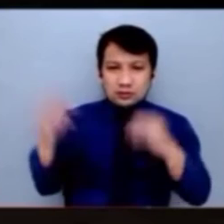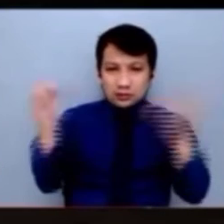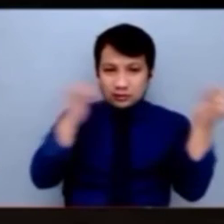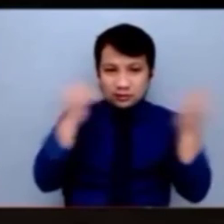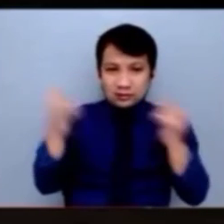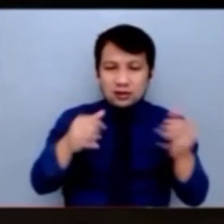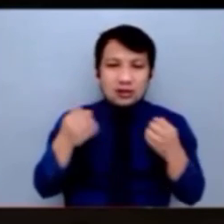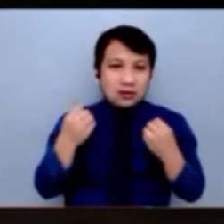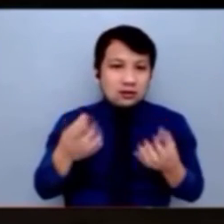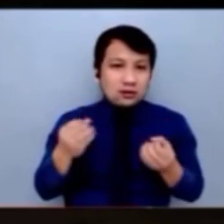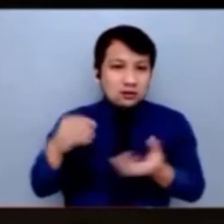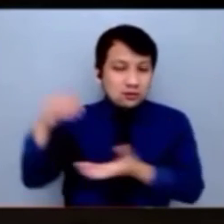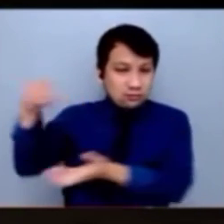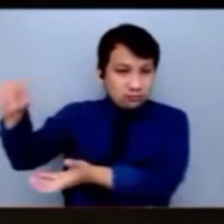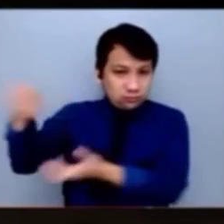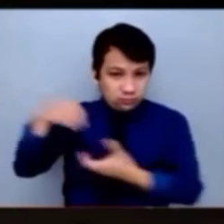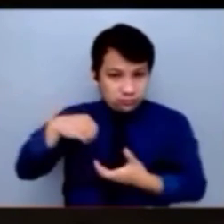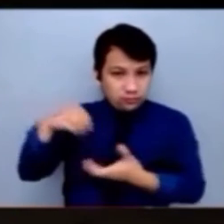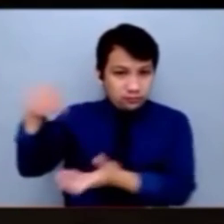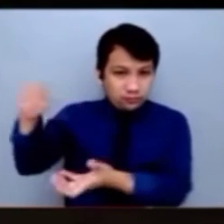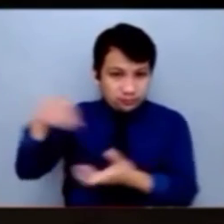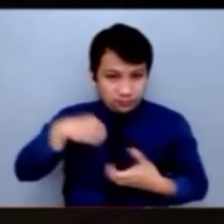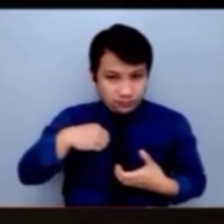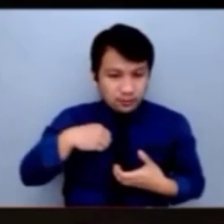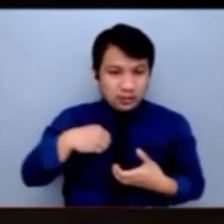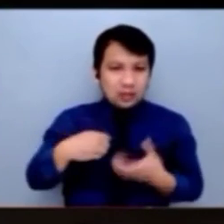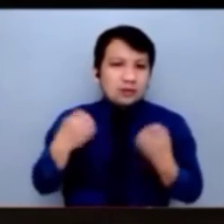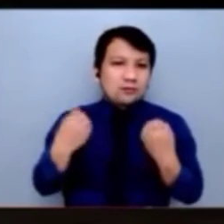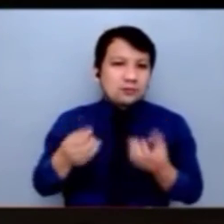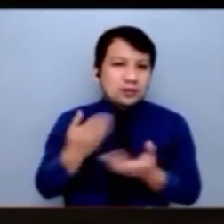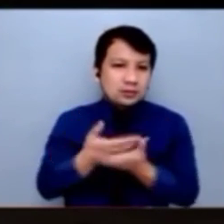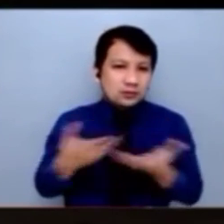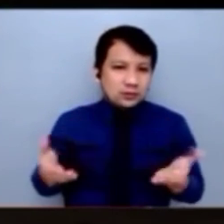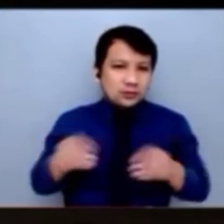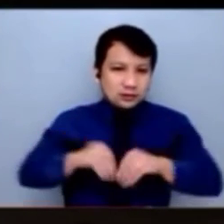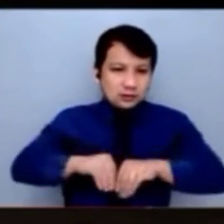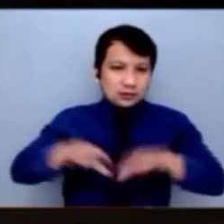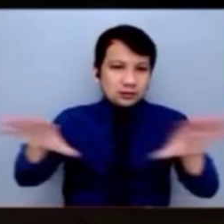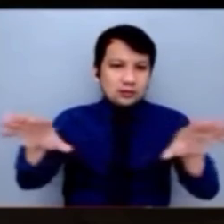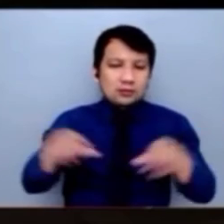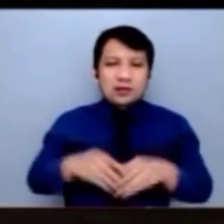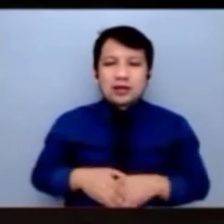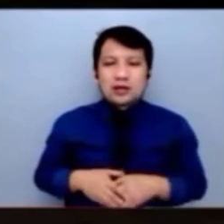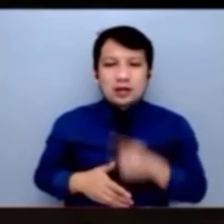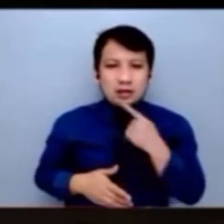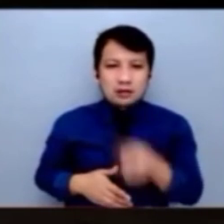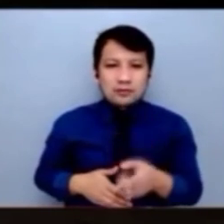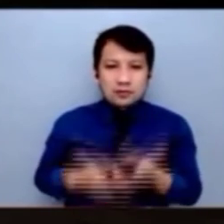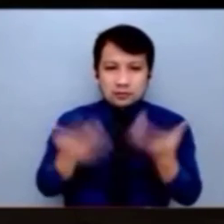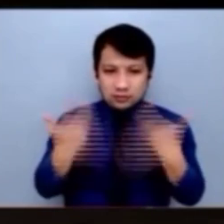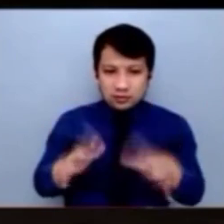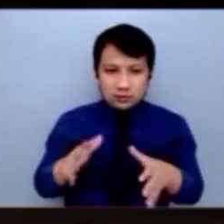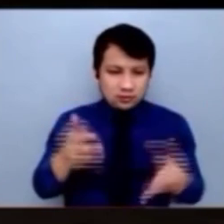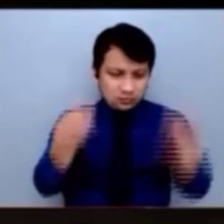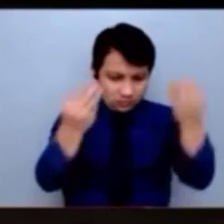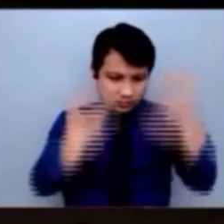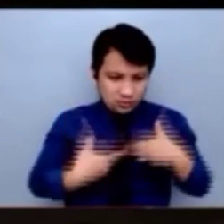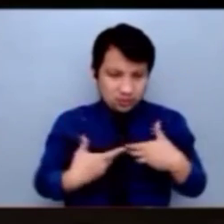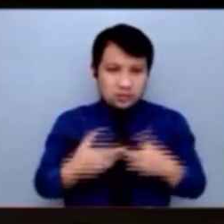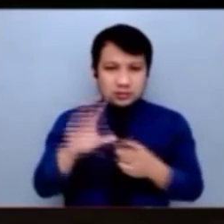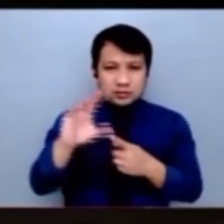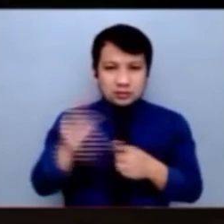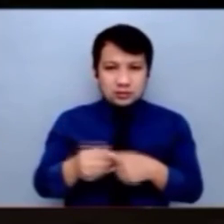mga goods ang nabulok at hindi man lamang na-distribute. So ang sinasabi niya, after magbigay, sabihan nyo kami dito sa City Hall,